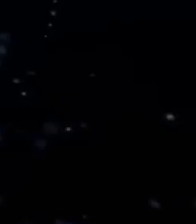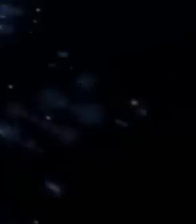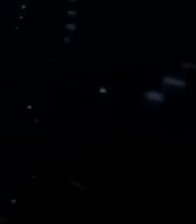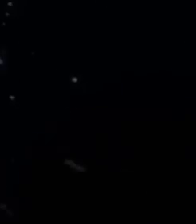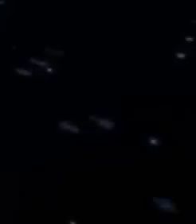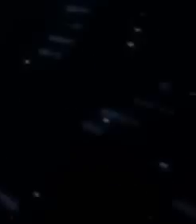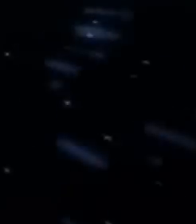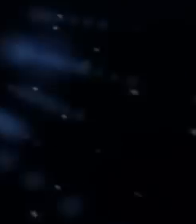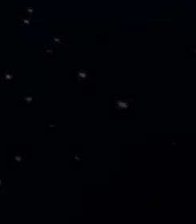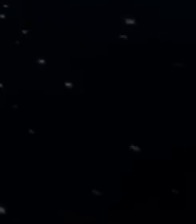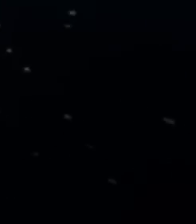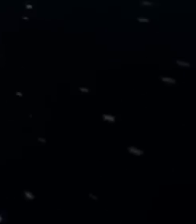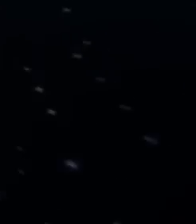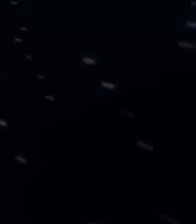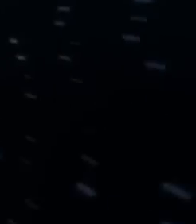기도하겠습니다